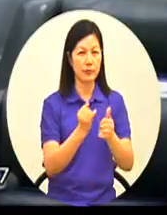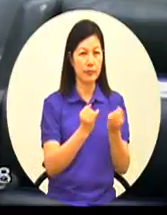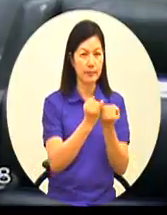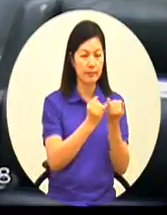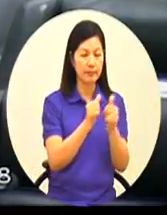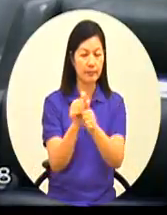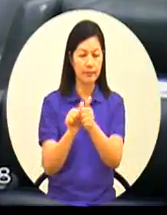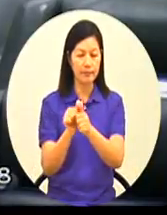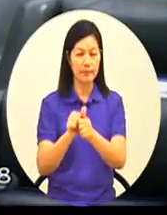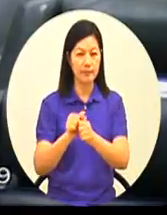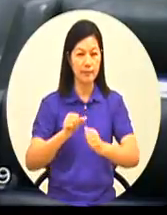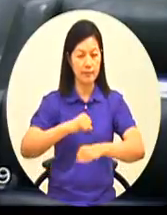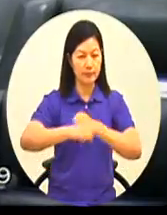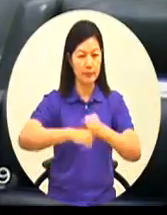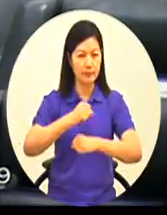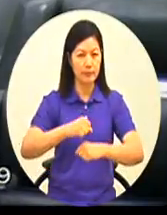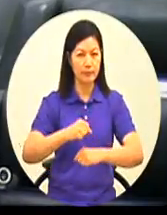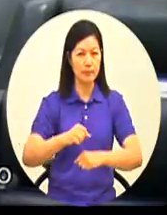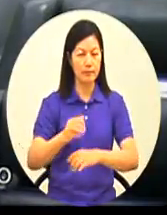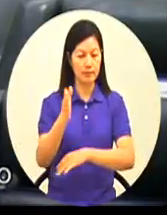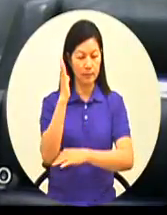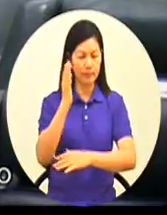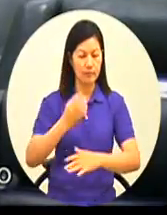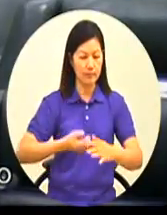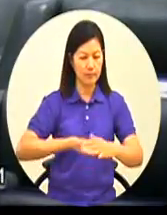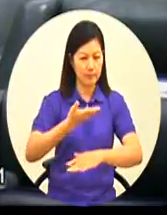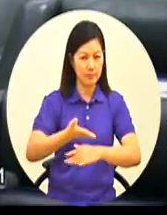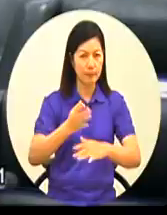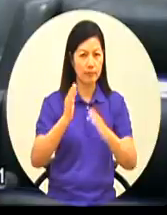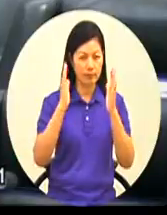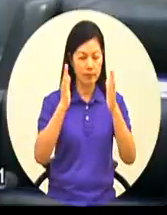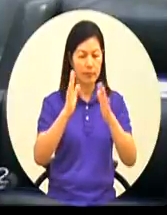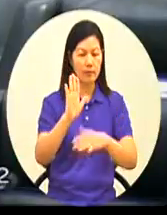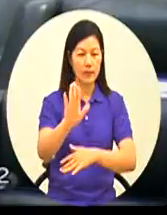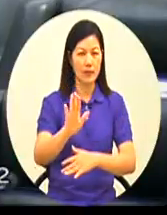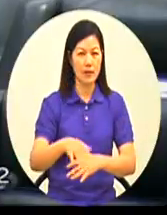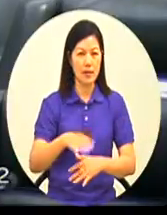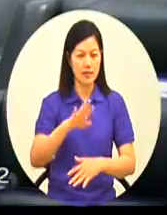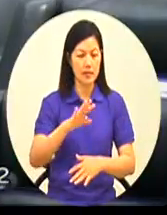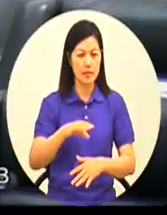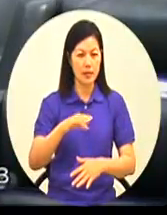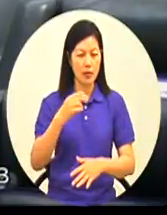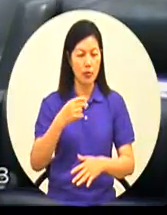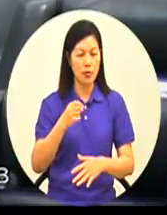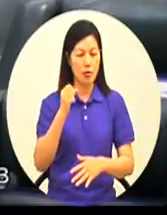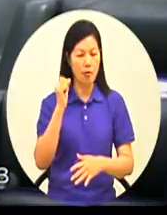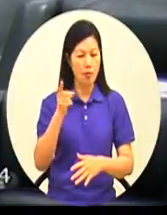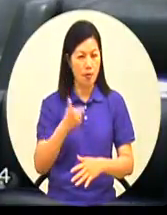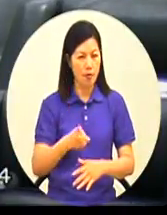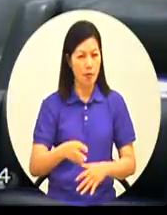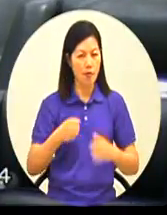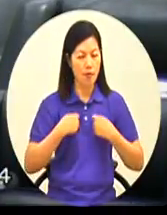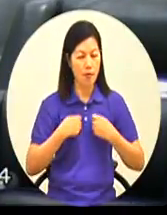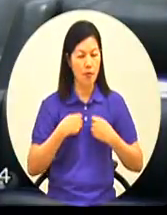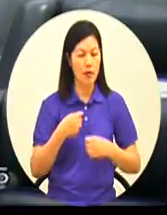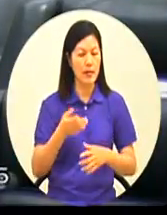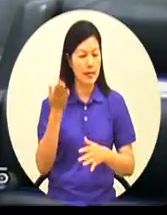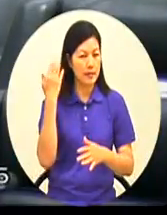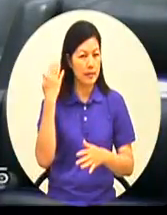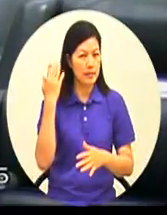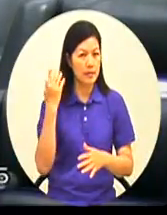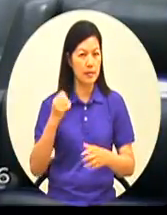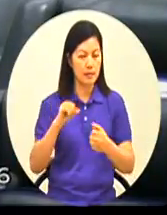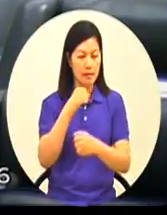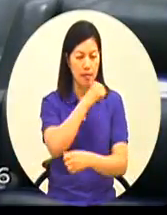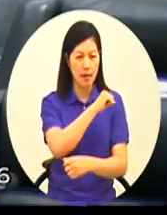们市府的这个用心哈。那我想首先先跟大家 review 一下最近这几年我们台湾到